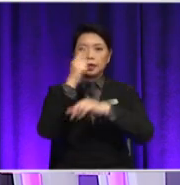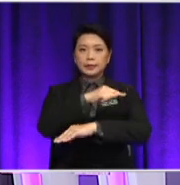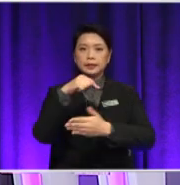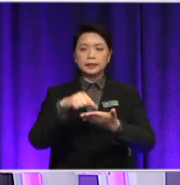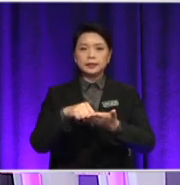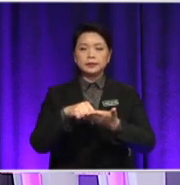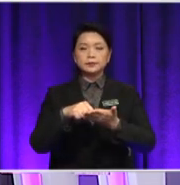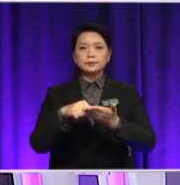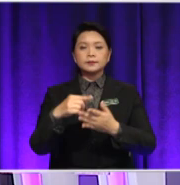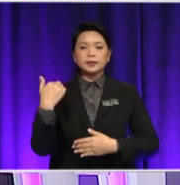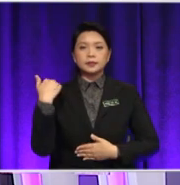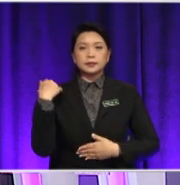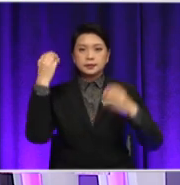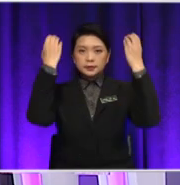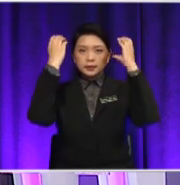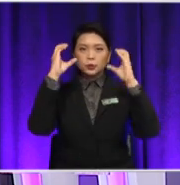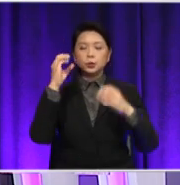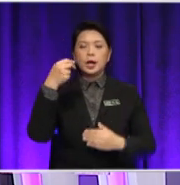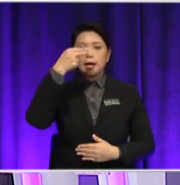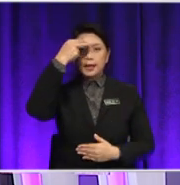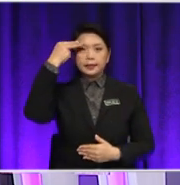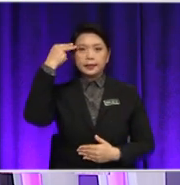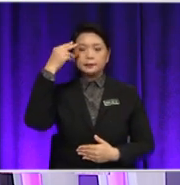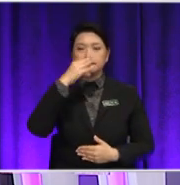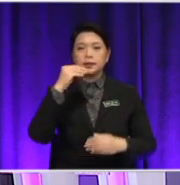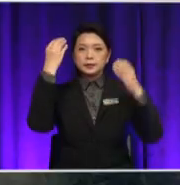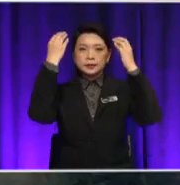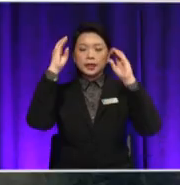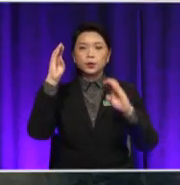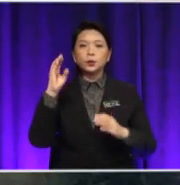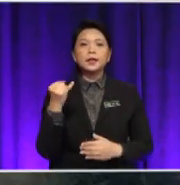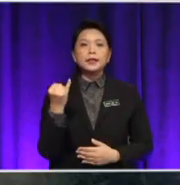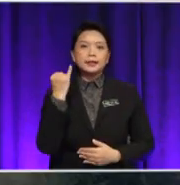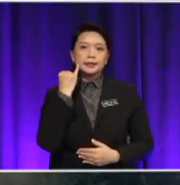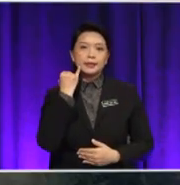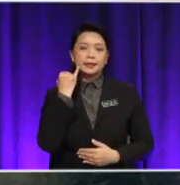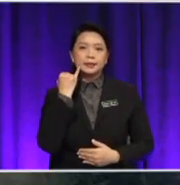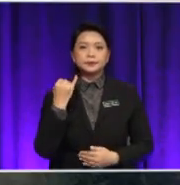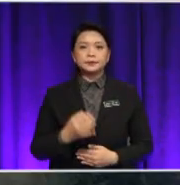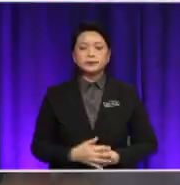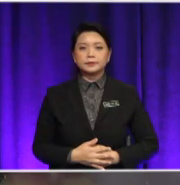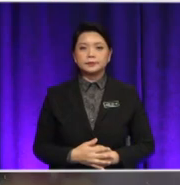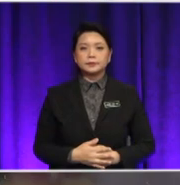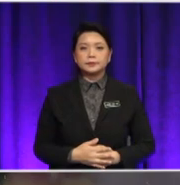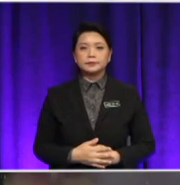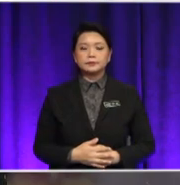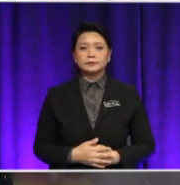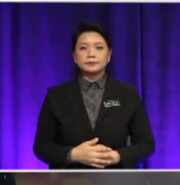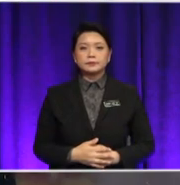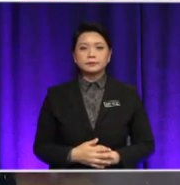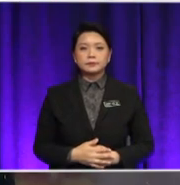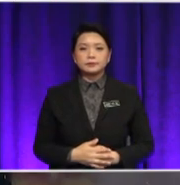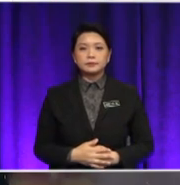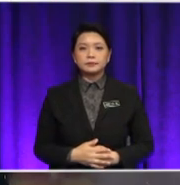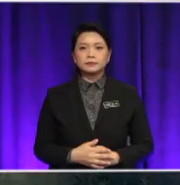dia, Cikgu Hakim dan juga Cikgu Intan. Assalamualaikum, Cikgu. Apa khabar? Waalaikumsalam warahmatullahi wabarakatuh.